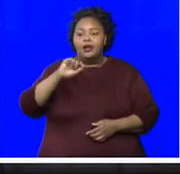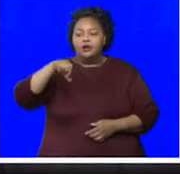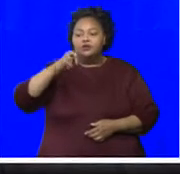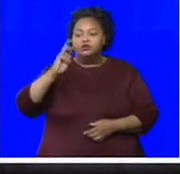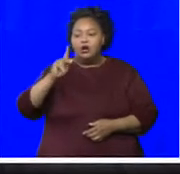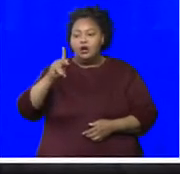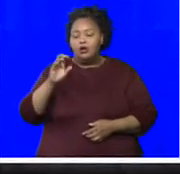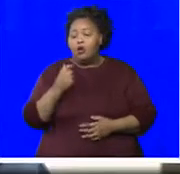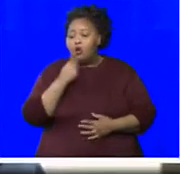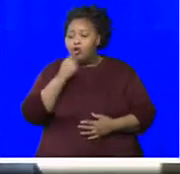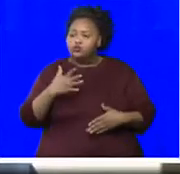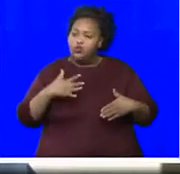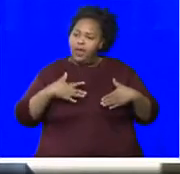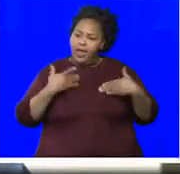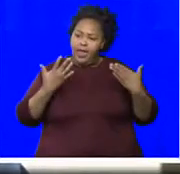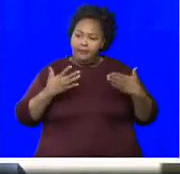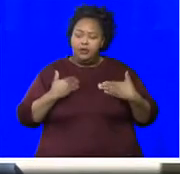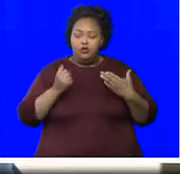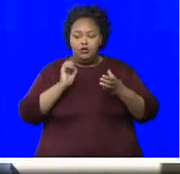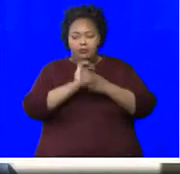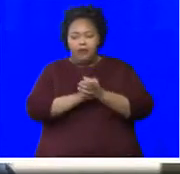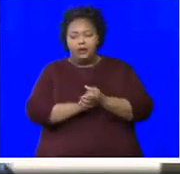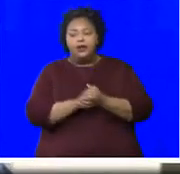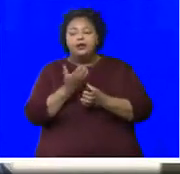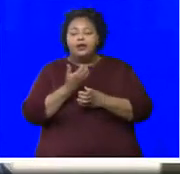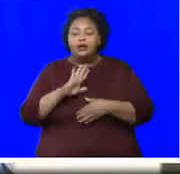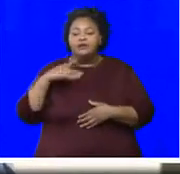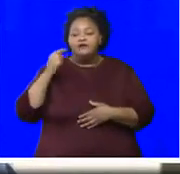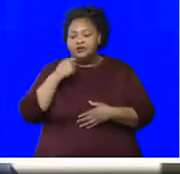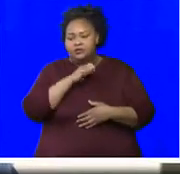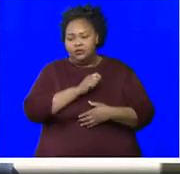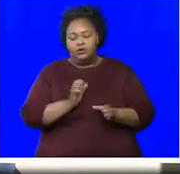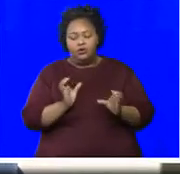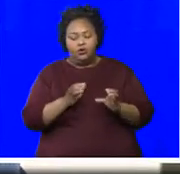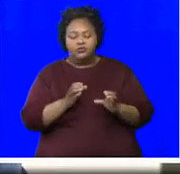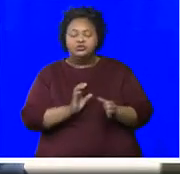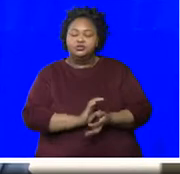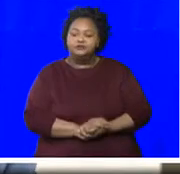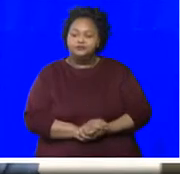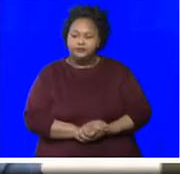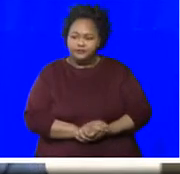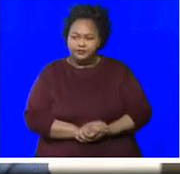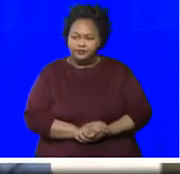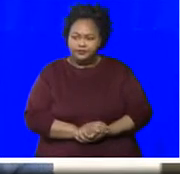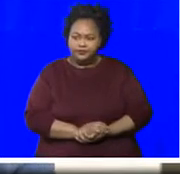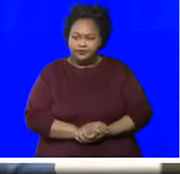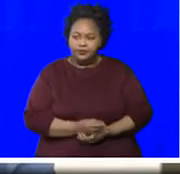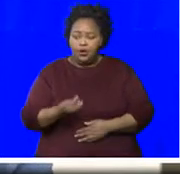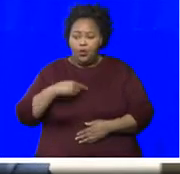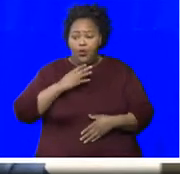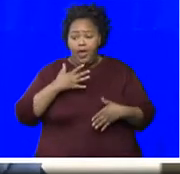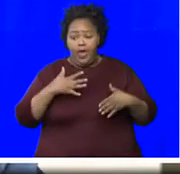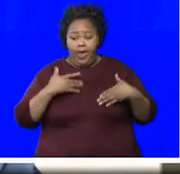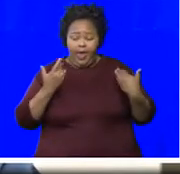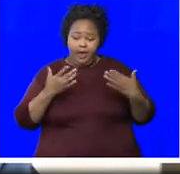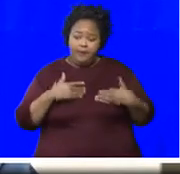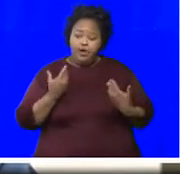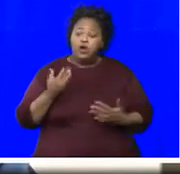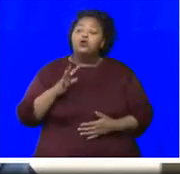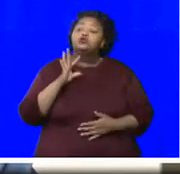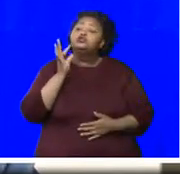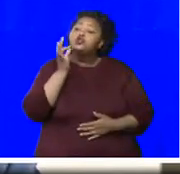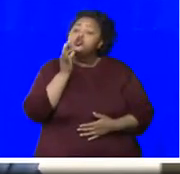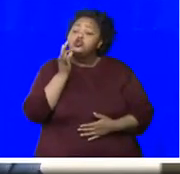yeTaiwan Technical Mission. Loku sijabulisa-ko ke imajority yabo kunebantu labasha le sikholelwa-ke